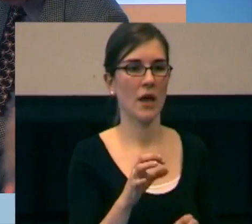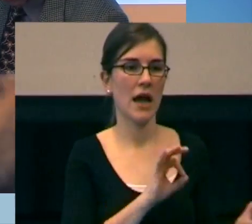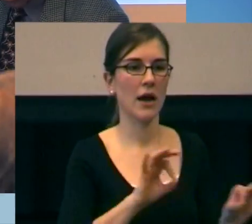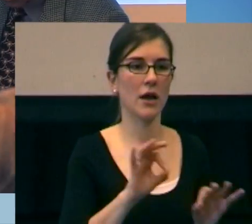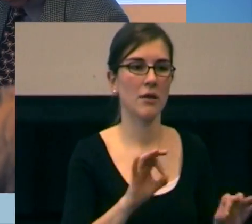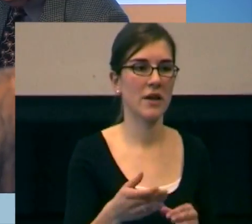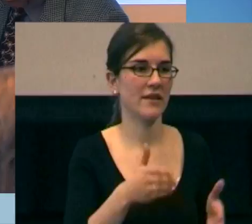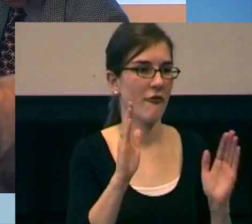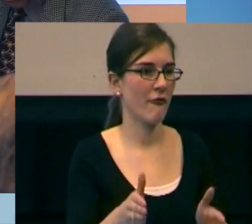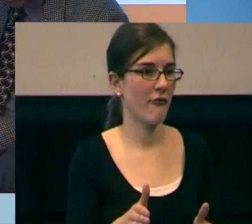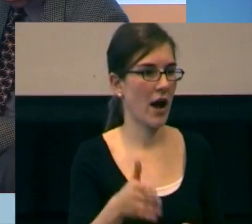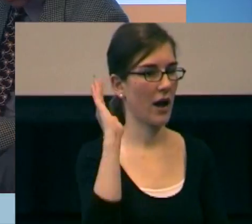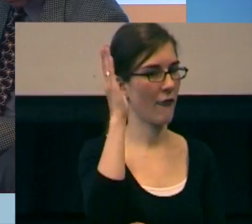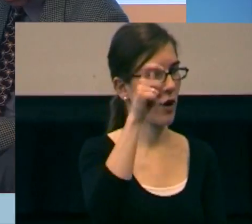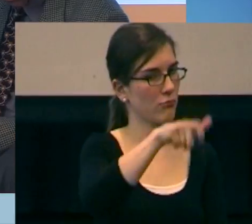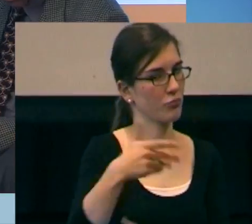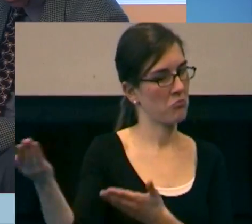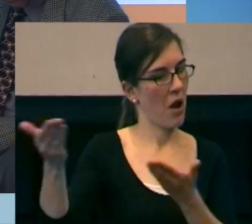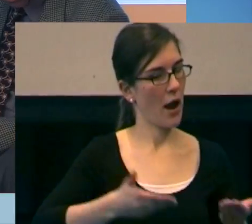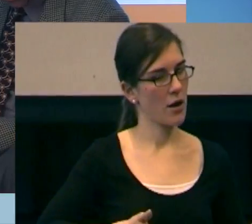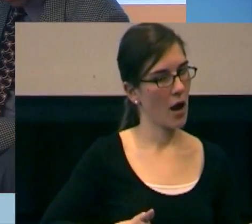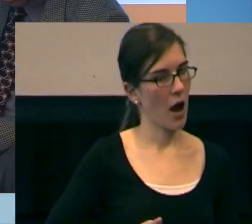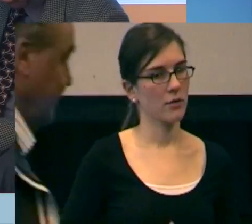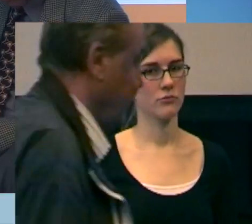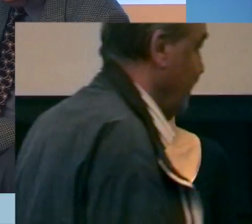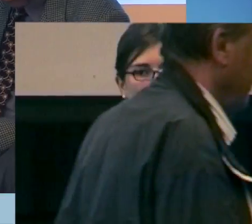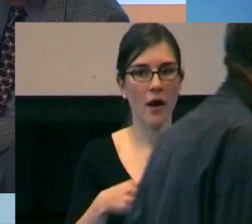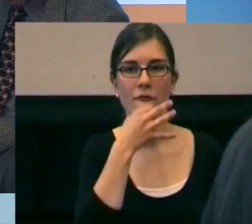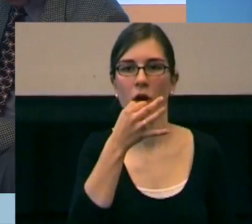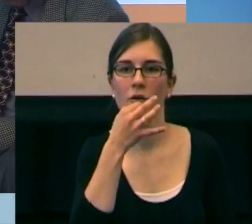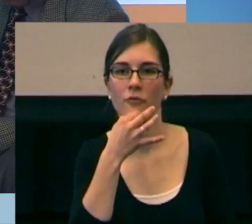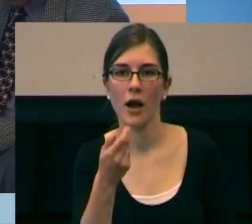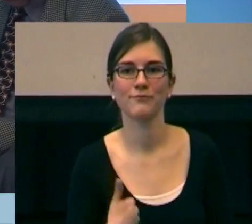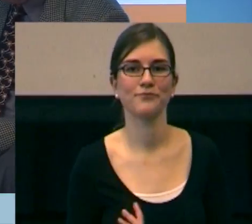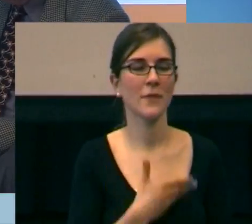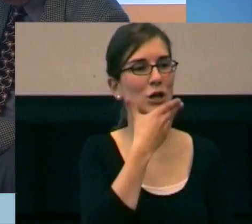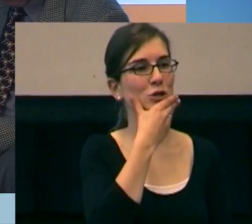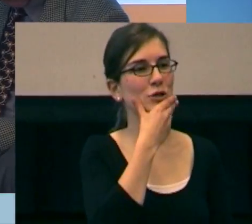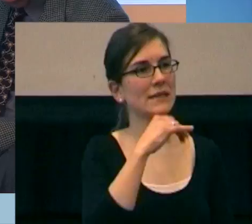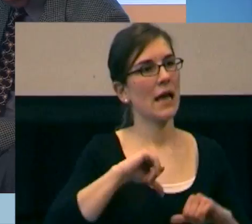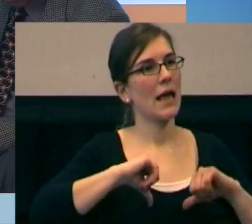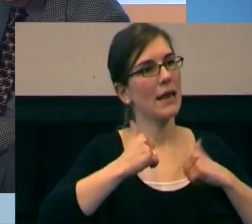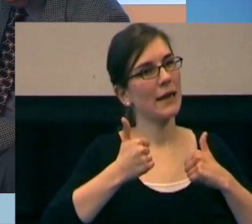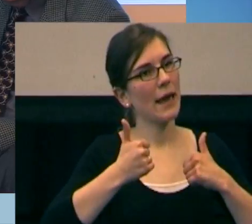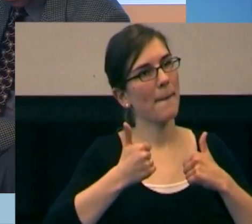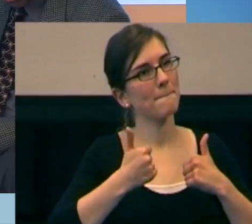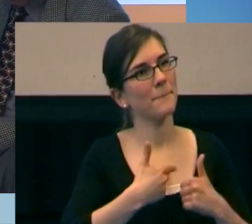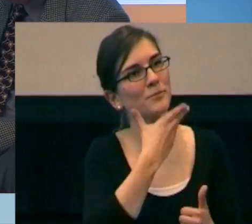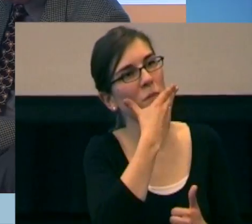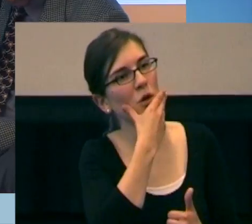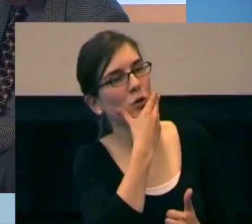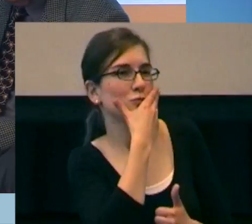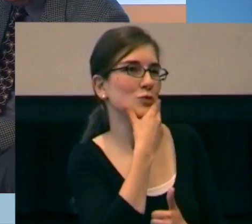eingeladen und stehen Rede und Antwort. Die schönen Seiten des Lebens pflegen wir anschließend